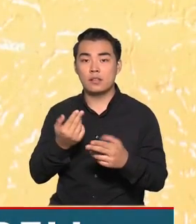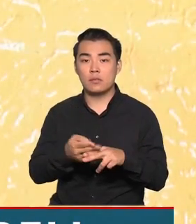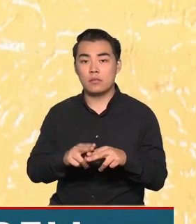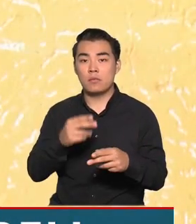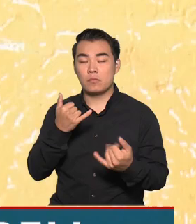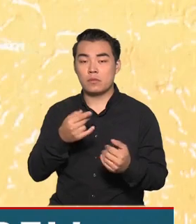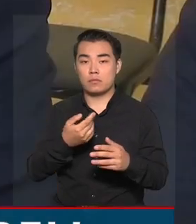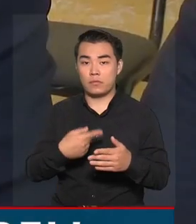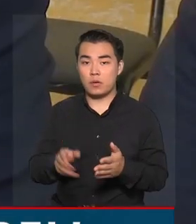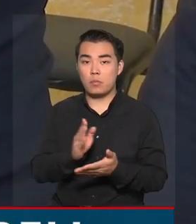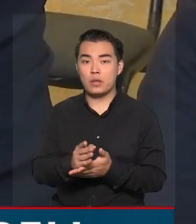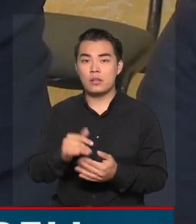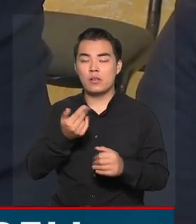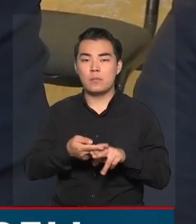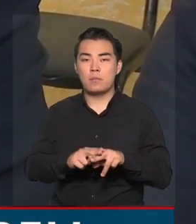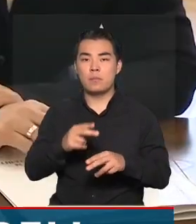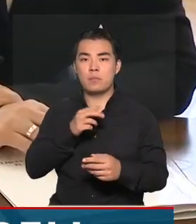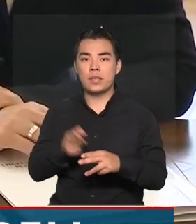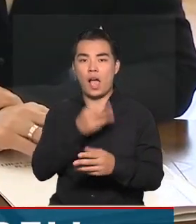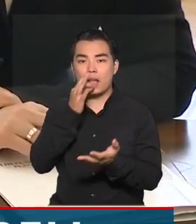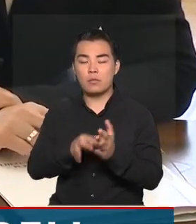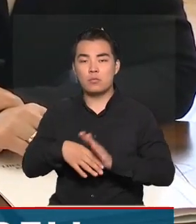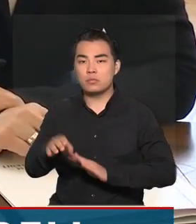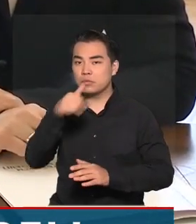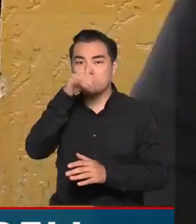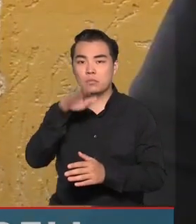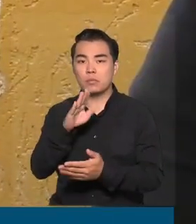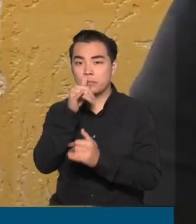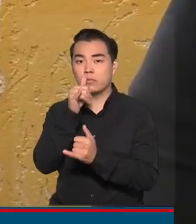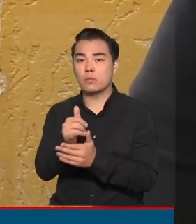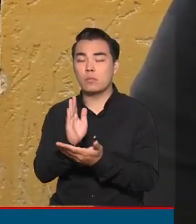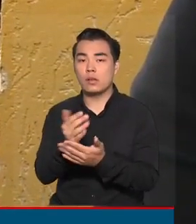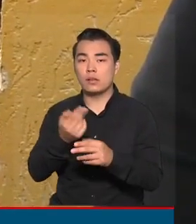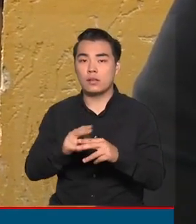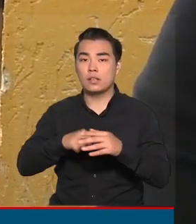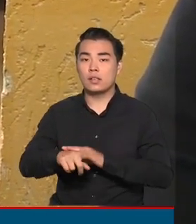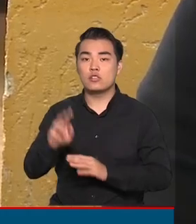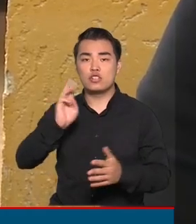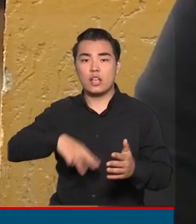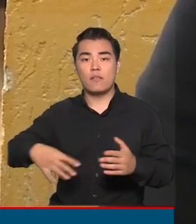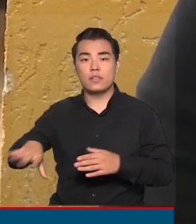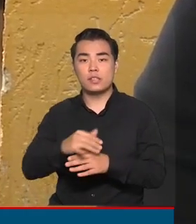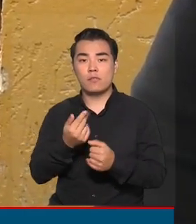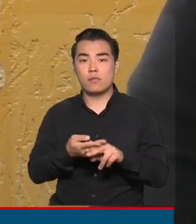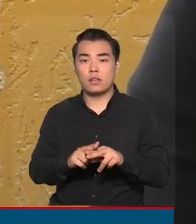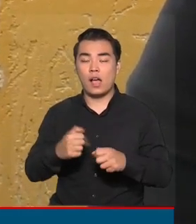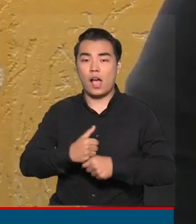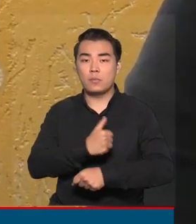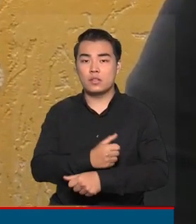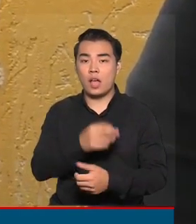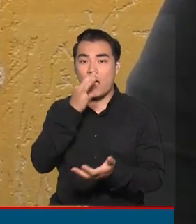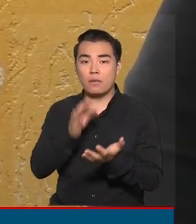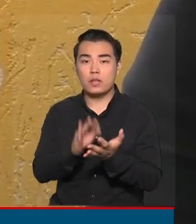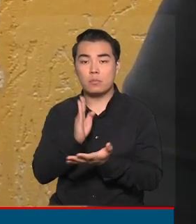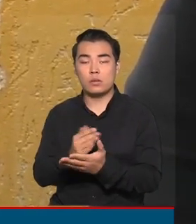алмайды. Мойнына алған міндеттері қалады, соны өтейді. Әзірге барлық төлемді өтеу ArcelorMittal Теміртау компаниясына жүктеледі.